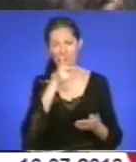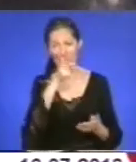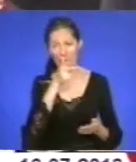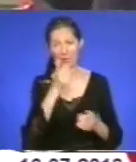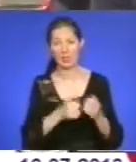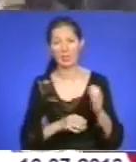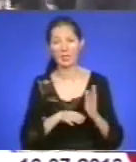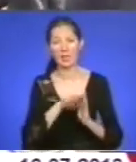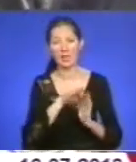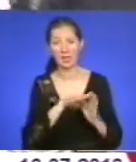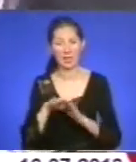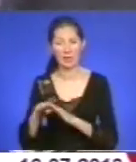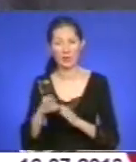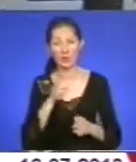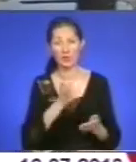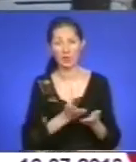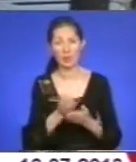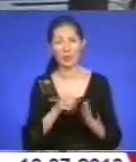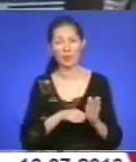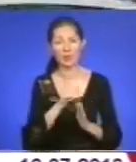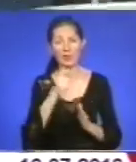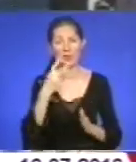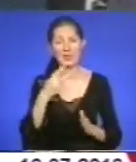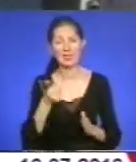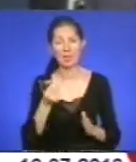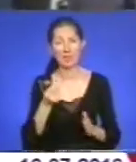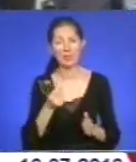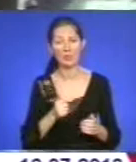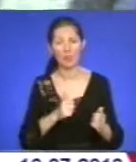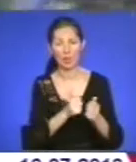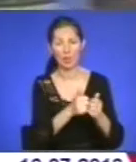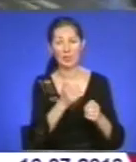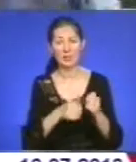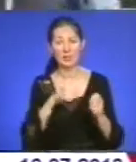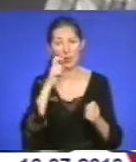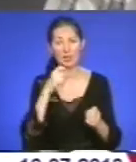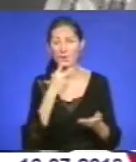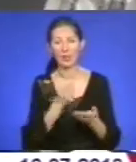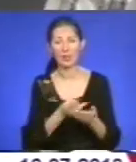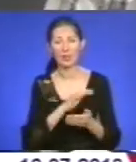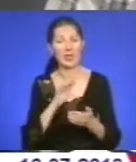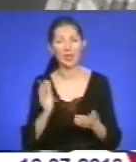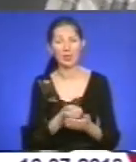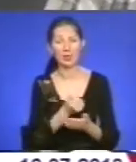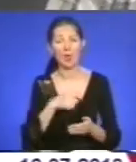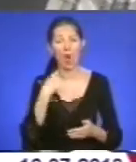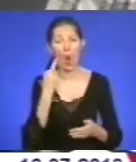виплат підвищився на 120 гривень. Проте наздогнати загальноукраїнські показники поки не вдалося. В області